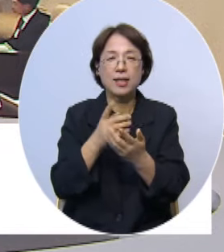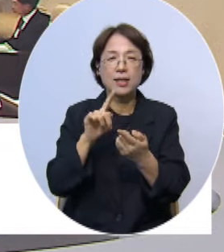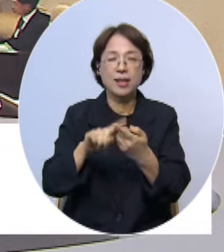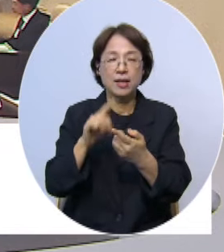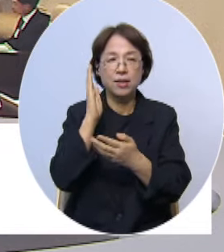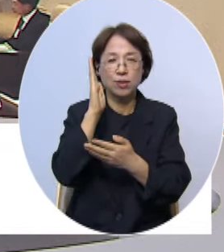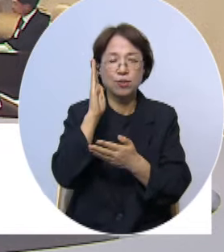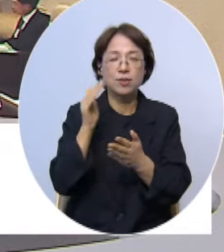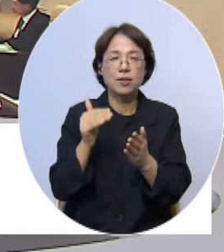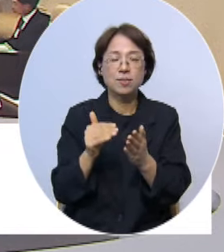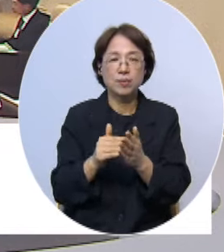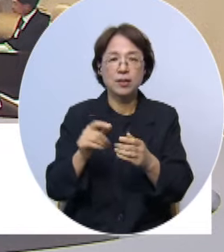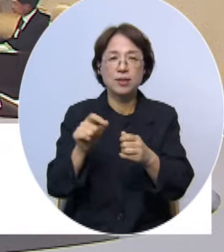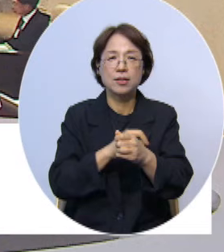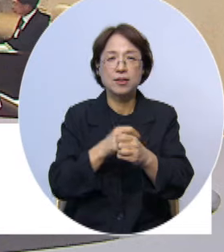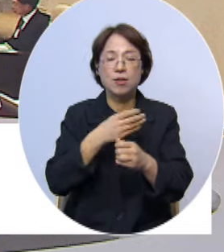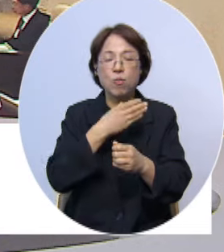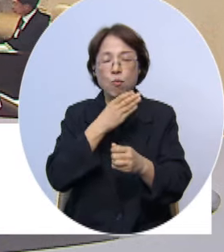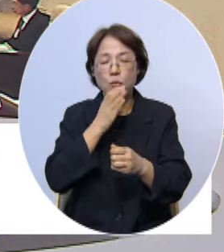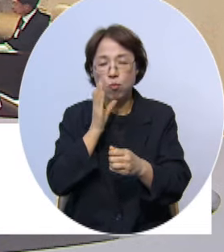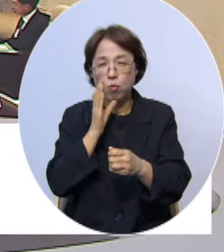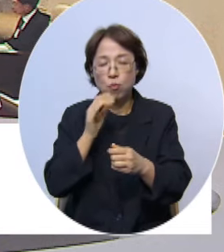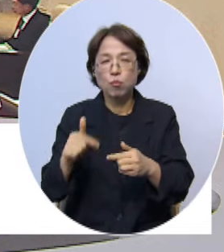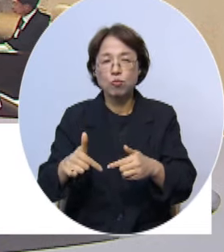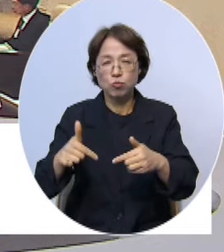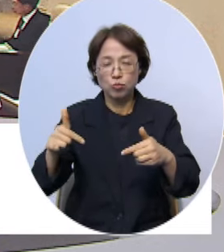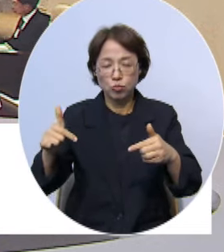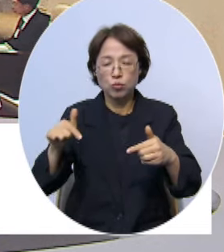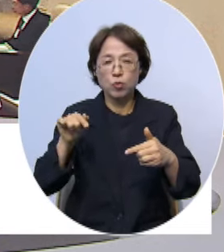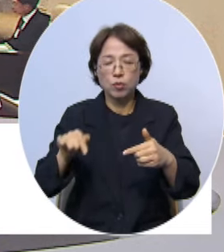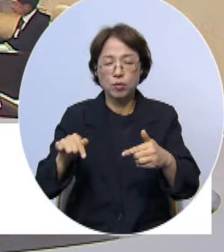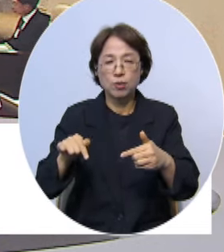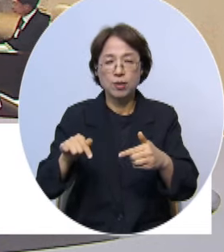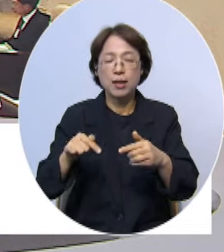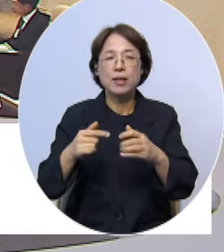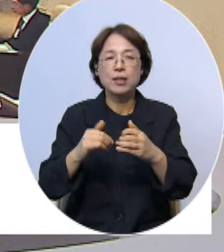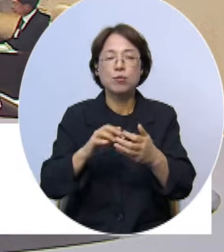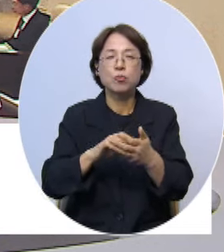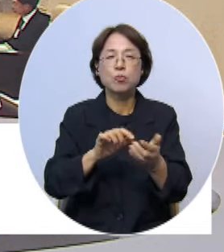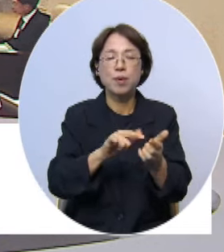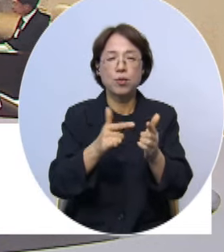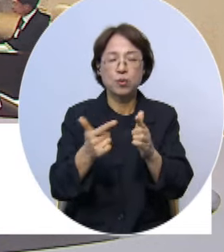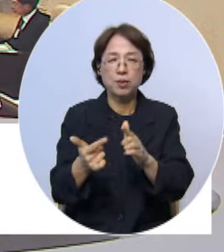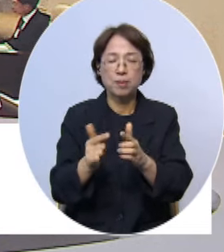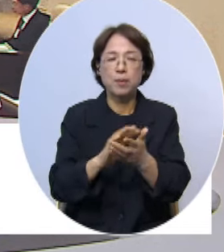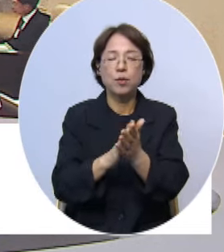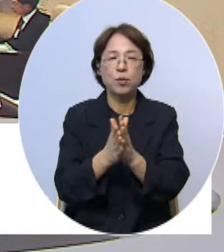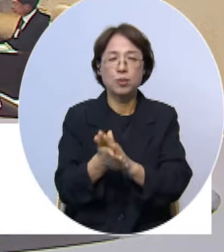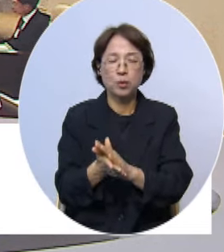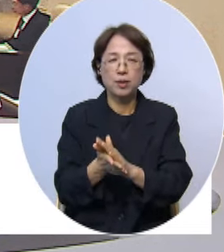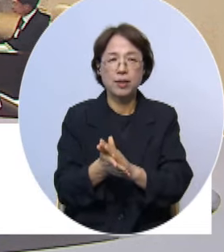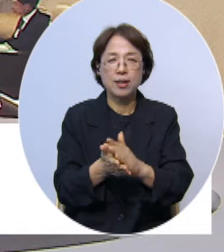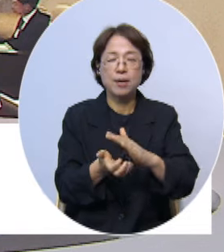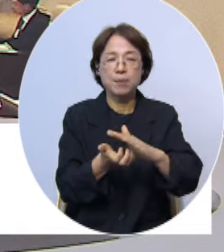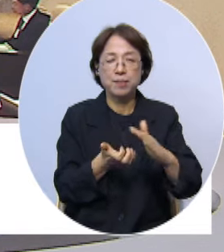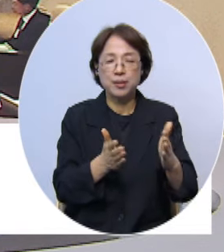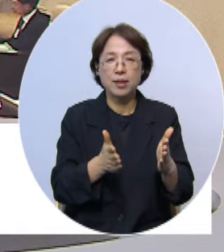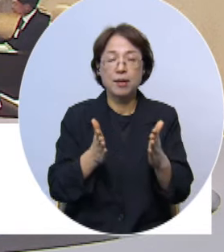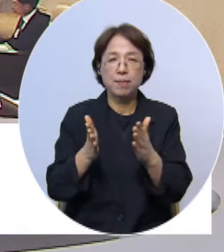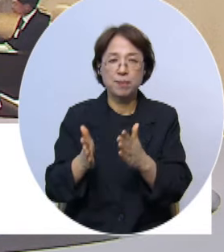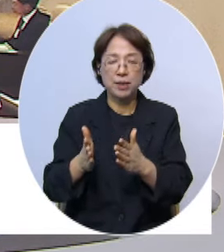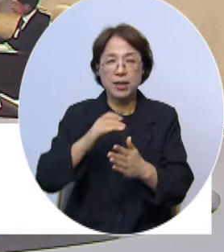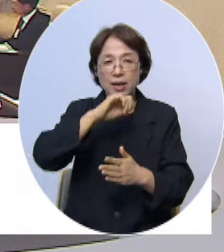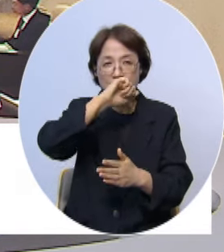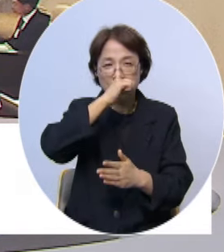했습니다 특히 고령화로 인한 인구 구조 변화에 대비할 수 있는 재정의 지속 가능성 확보를 강조했는데요